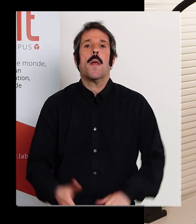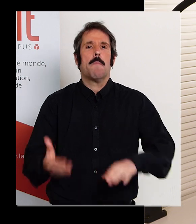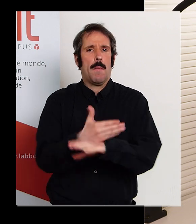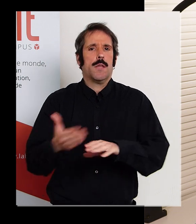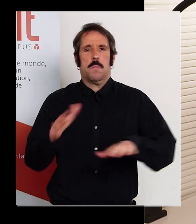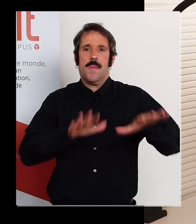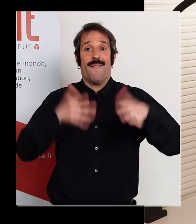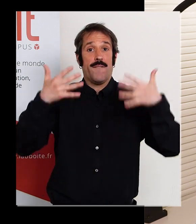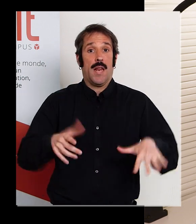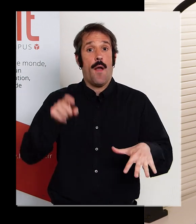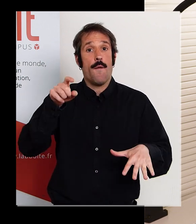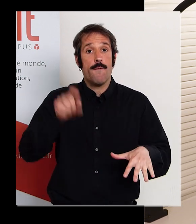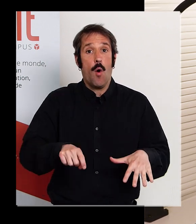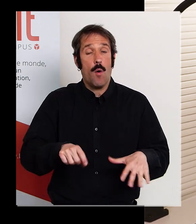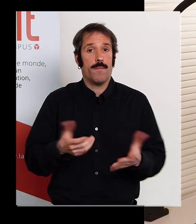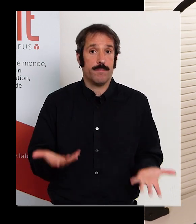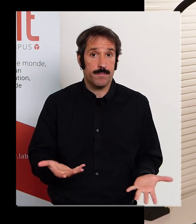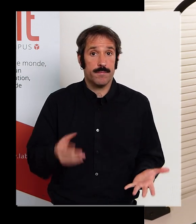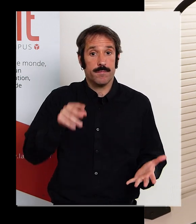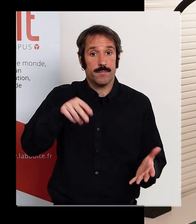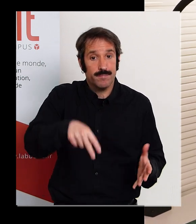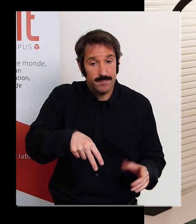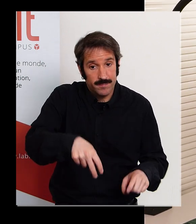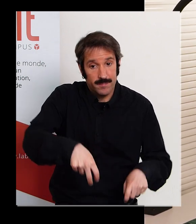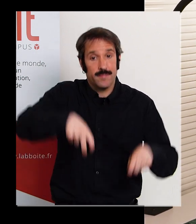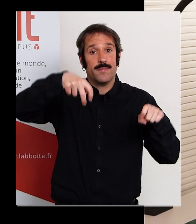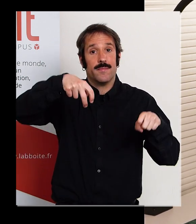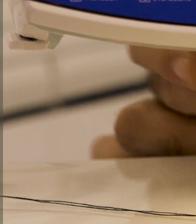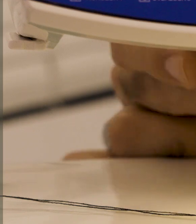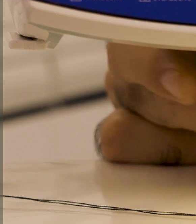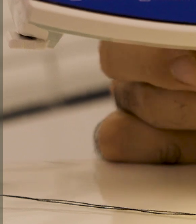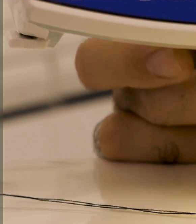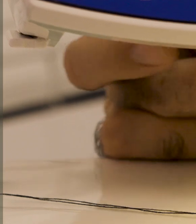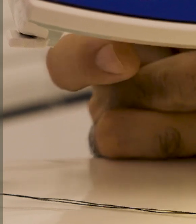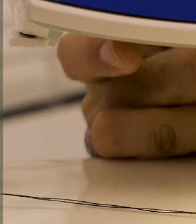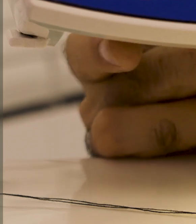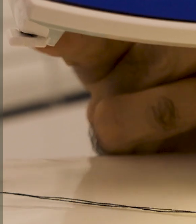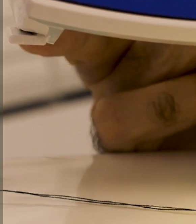Pour finir l'installation, il faut relever le pied de biche,